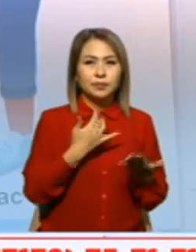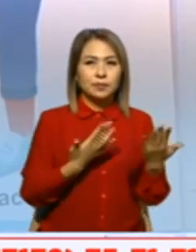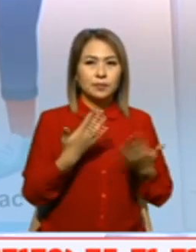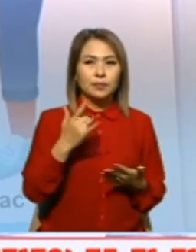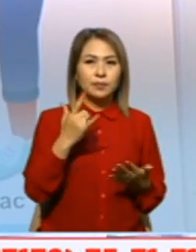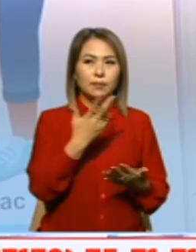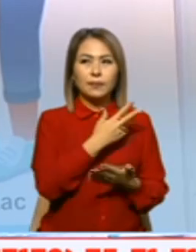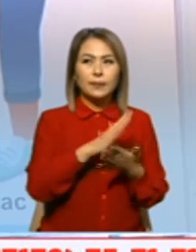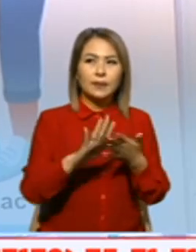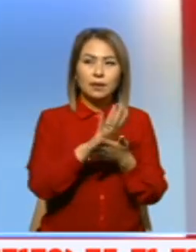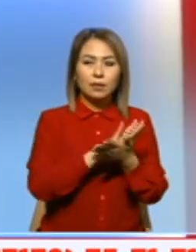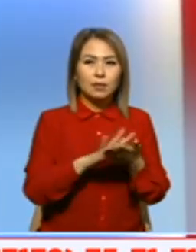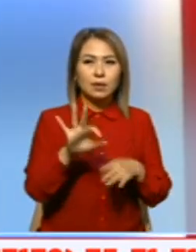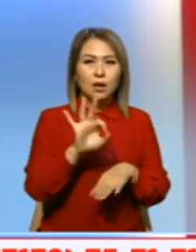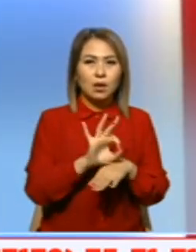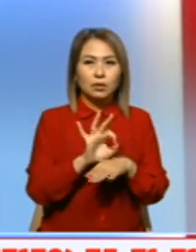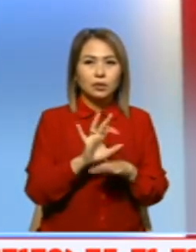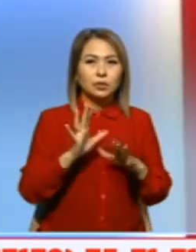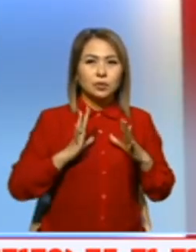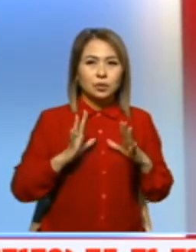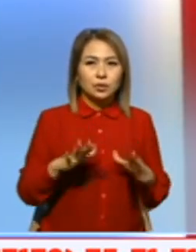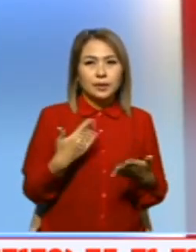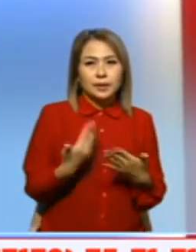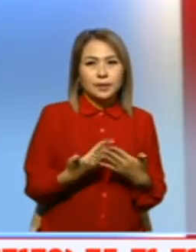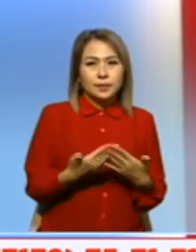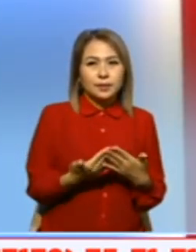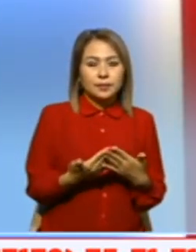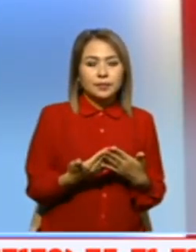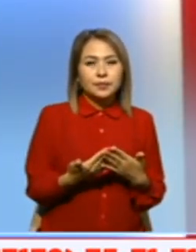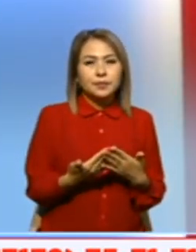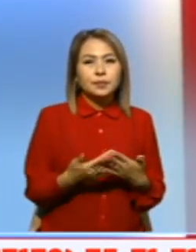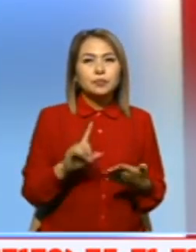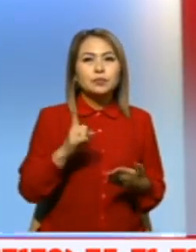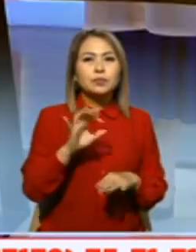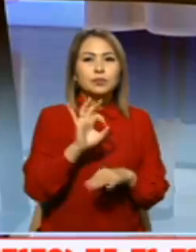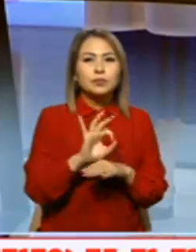жоқпын, ол ауырған жоқ мысалы, да, деп айтады. Ол не үшін